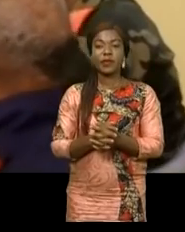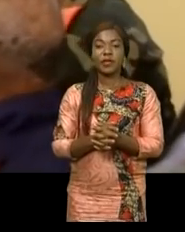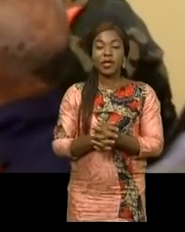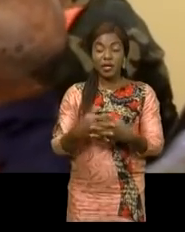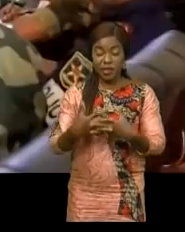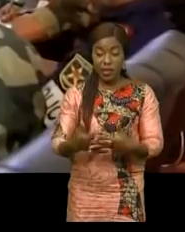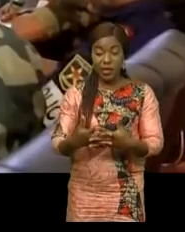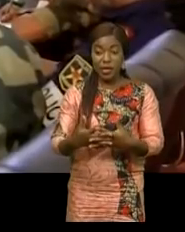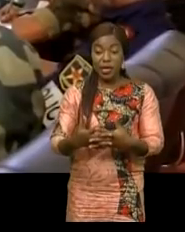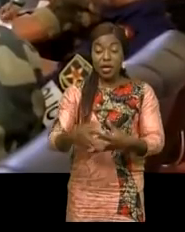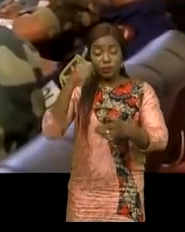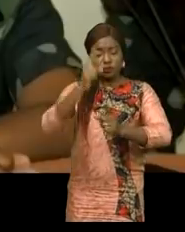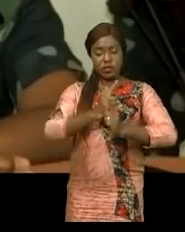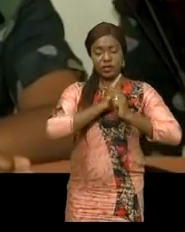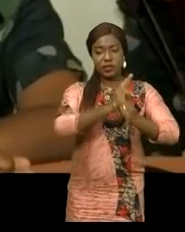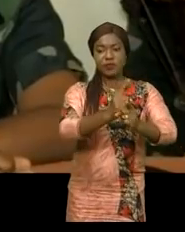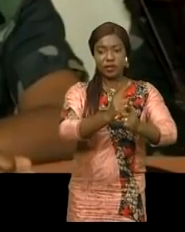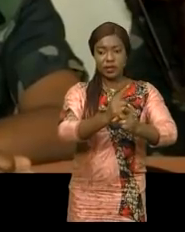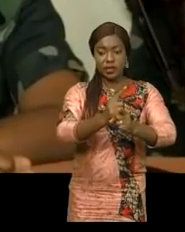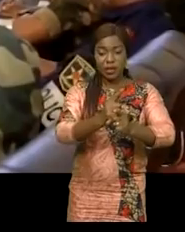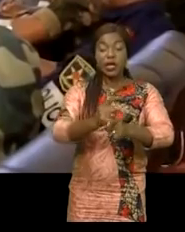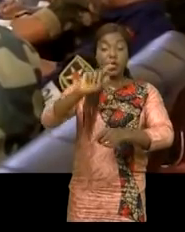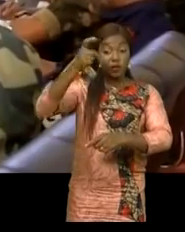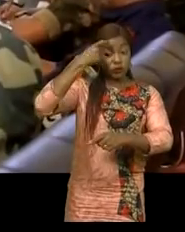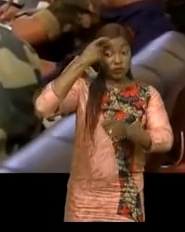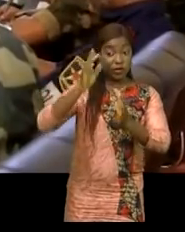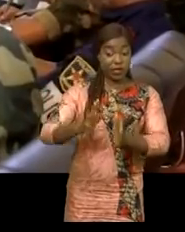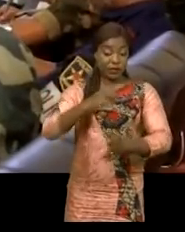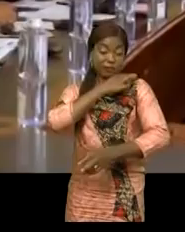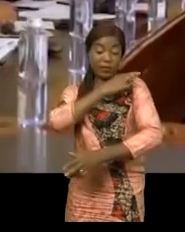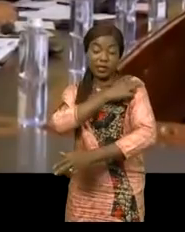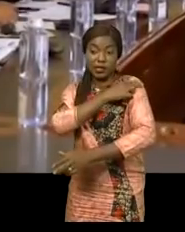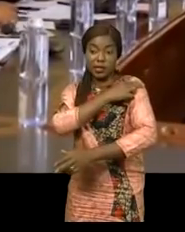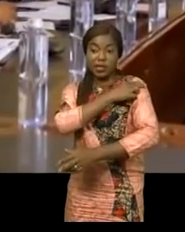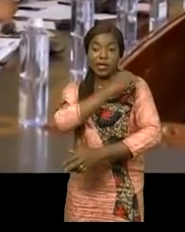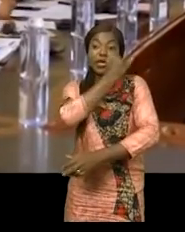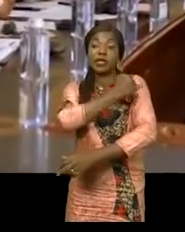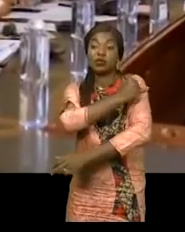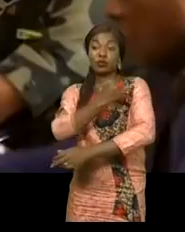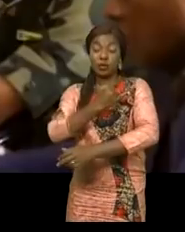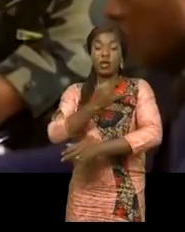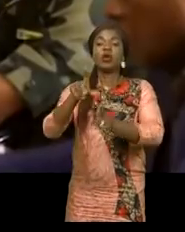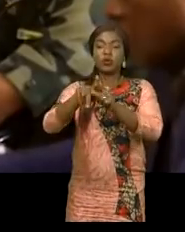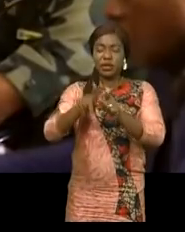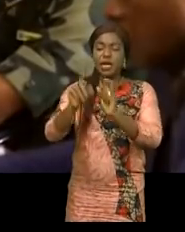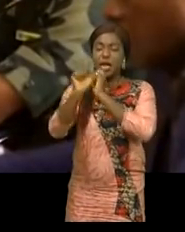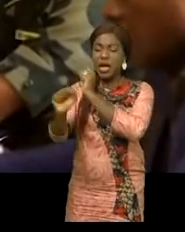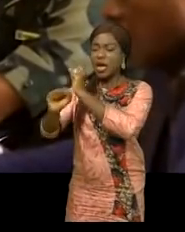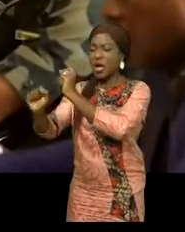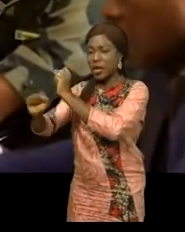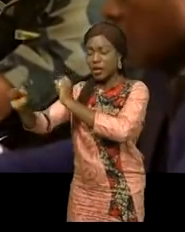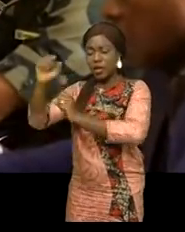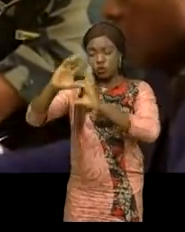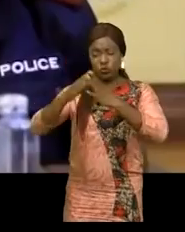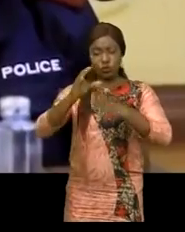sécurité et de défense le gouverneur de la province de l'ituri atteignait a rappelé le haut comité provincial de sécurité d'assumer leurs responsabilités